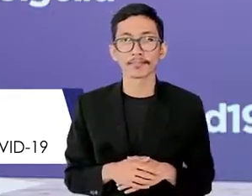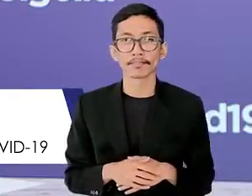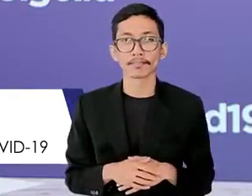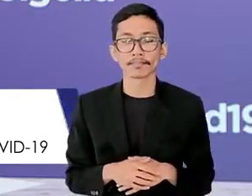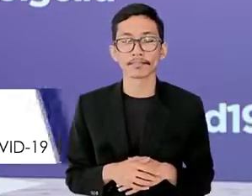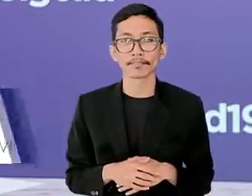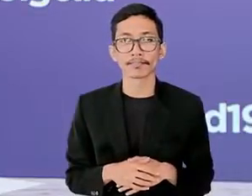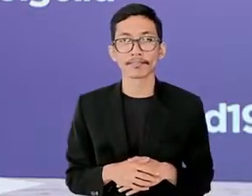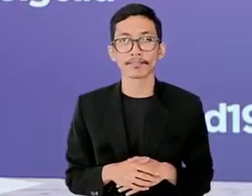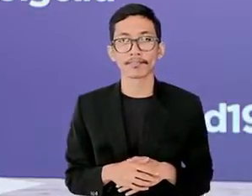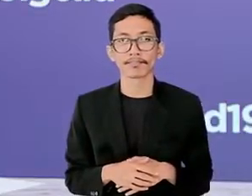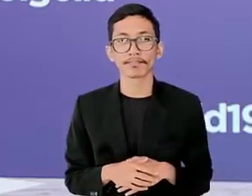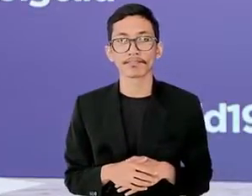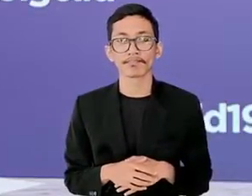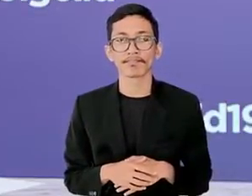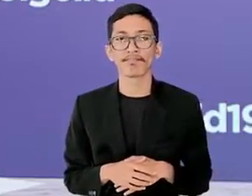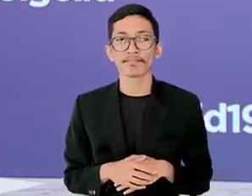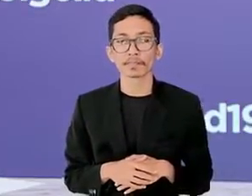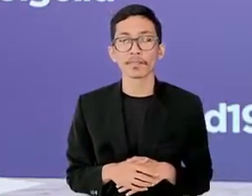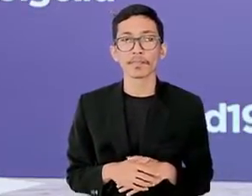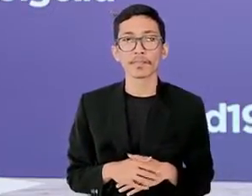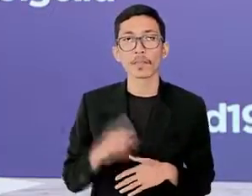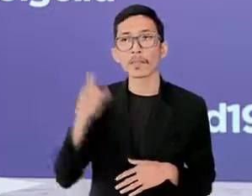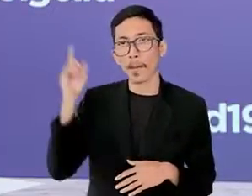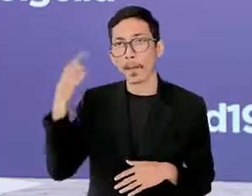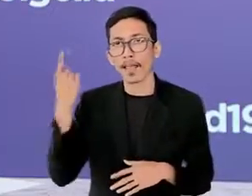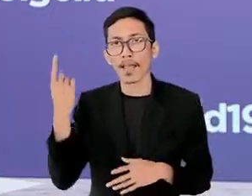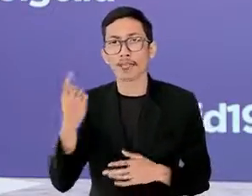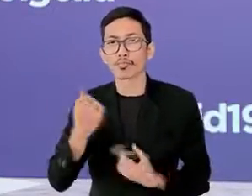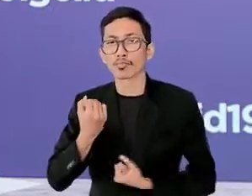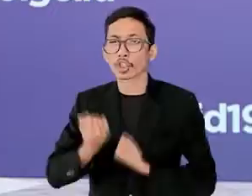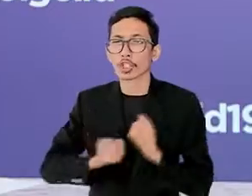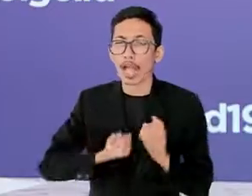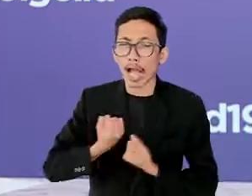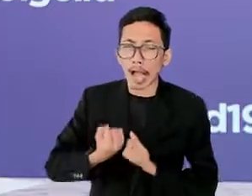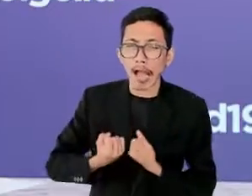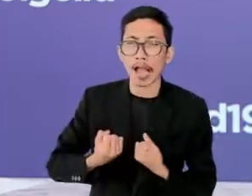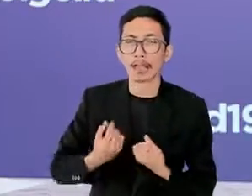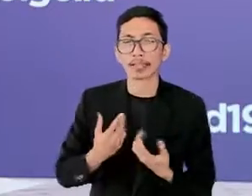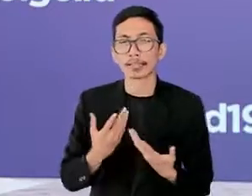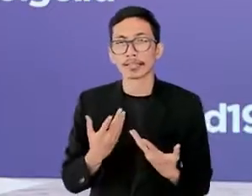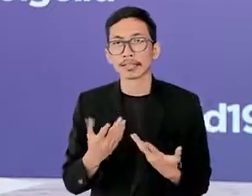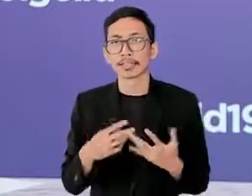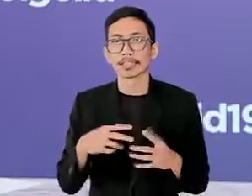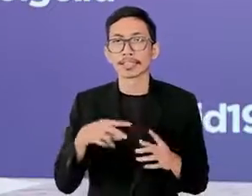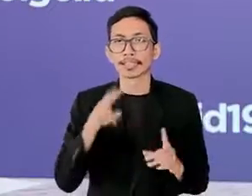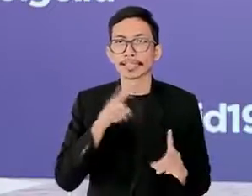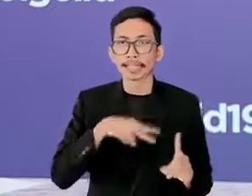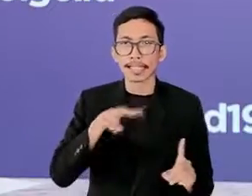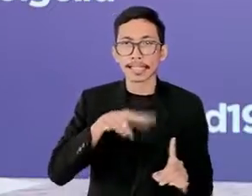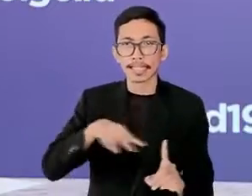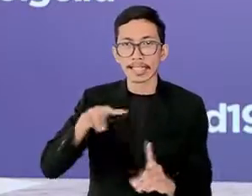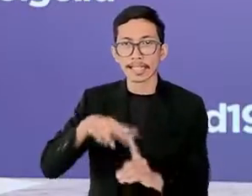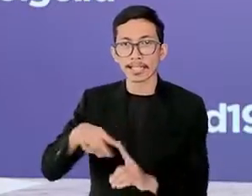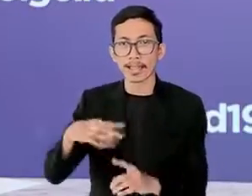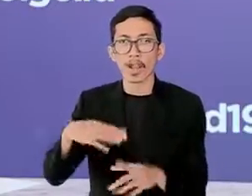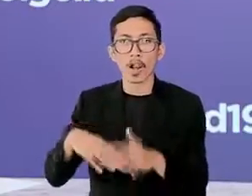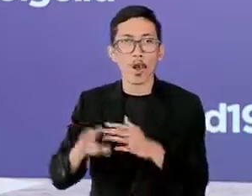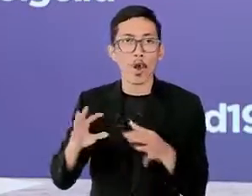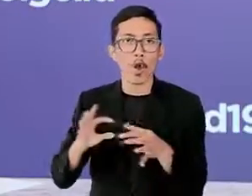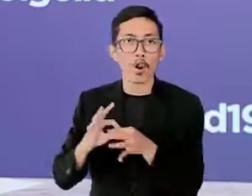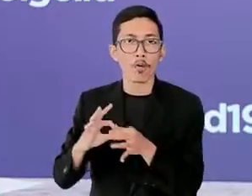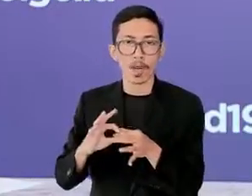pemerintah terus berupaya keras memperbaiki sistem operasional skrining kesehatan digital ini melalui kolaborasi